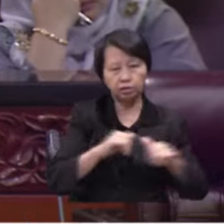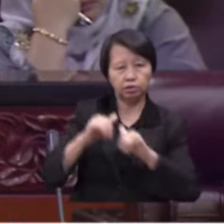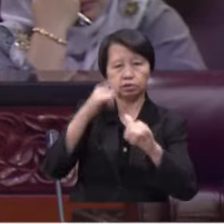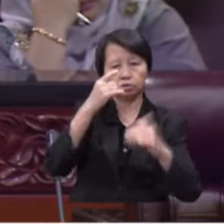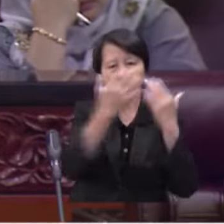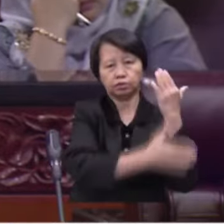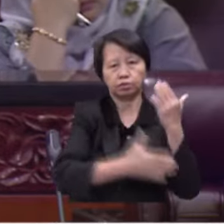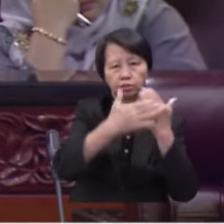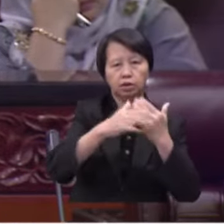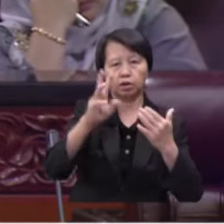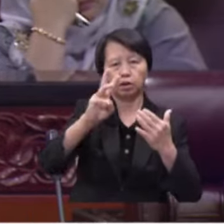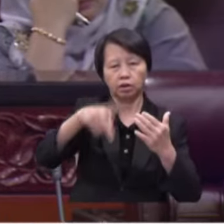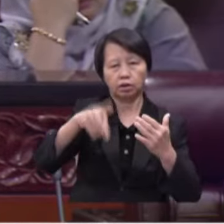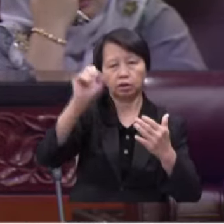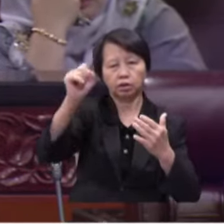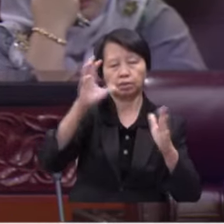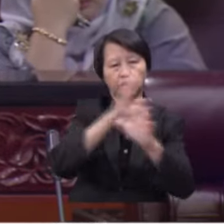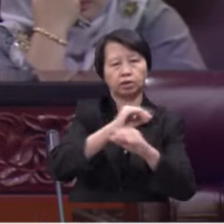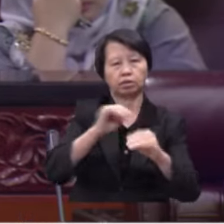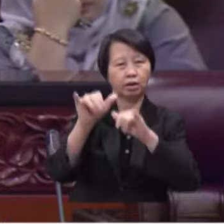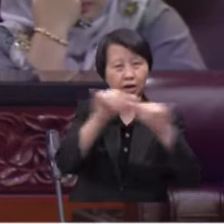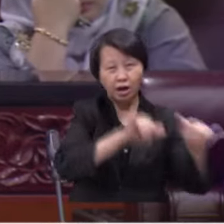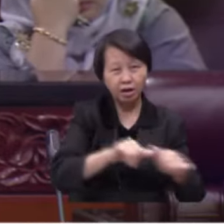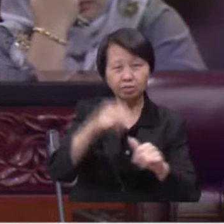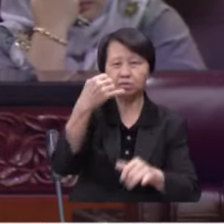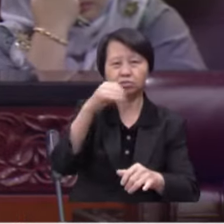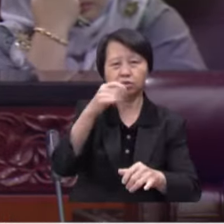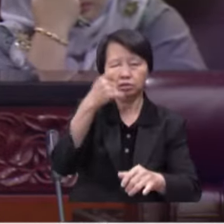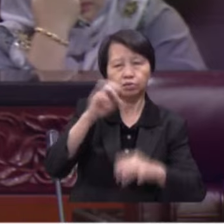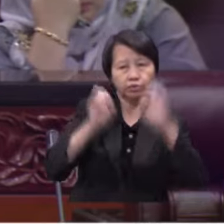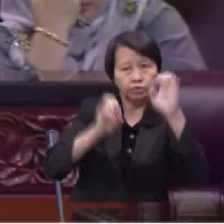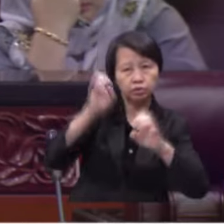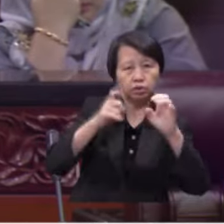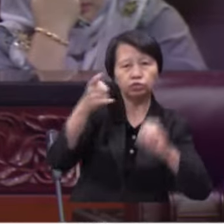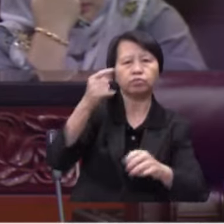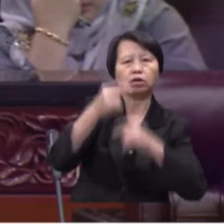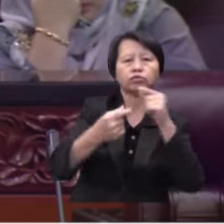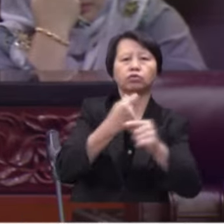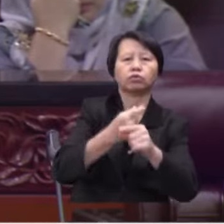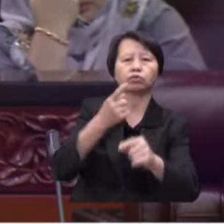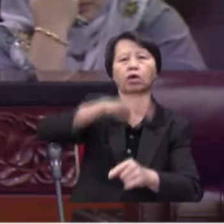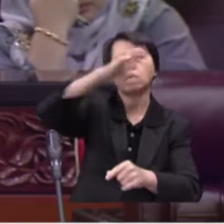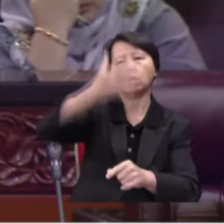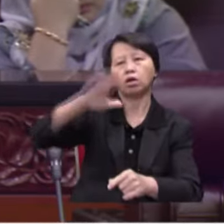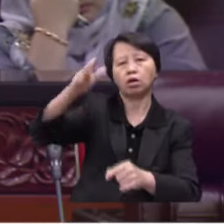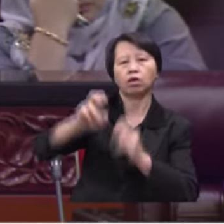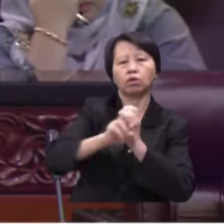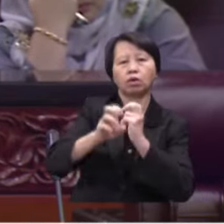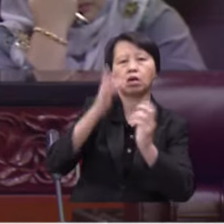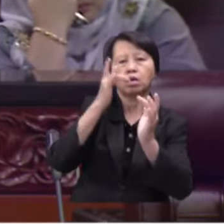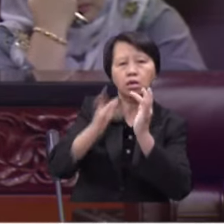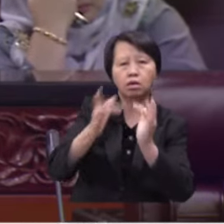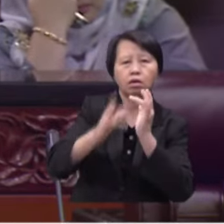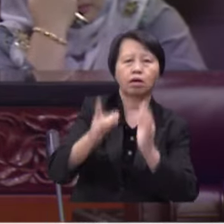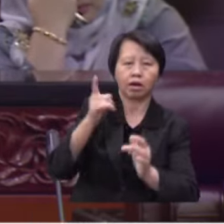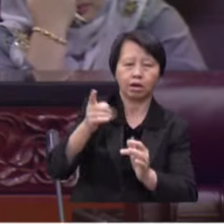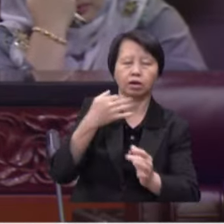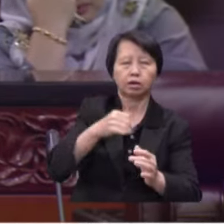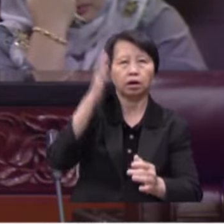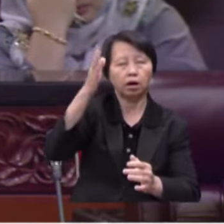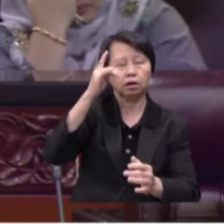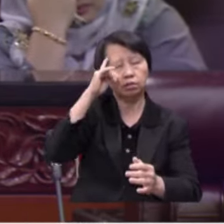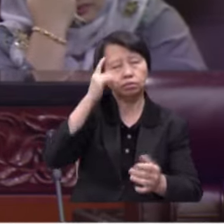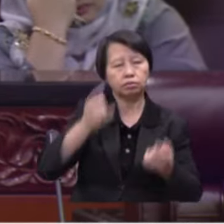Semenanjung Wilayah Sabah dan sawah oleh itu kita perlu menilai dan kita mengambil semula akan mempertimbangkan